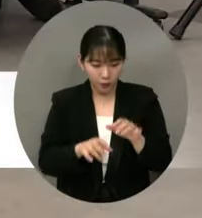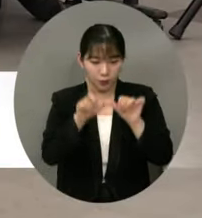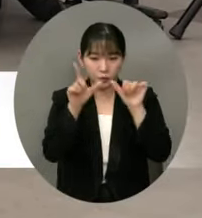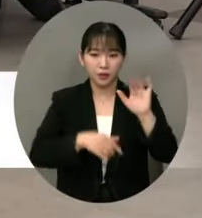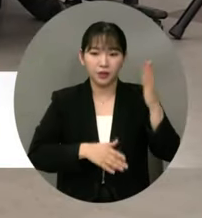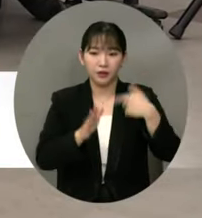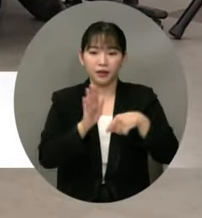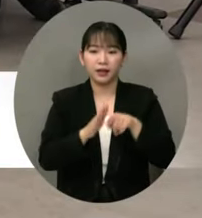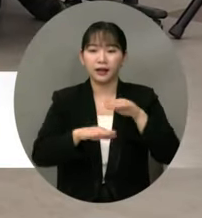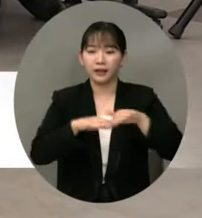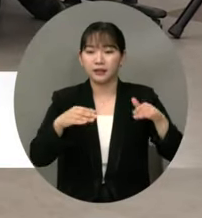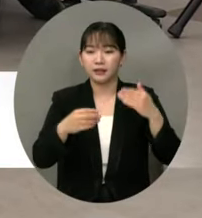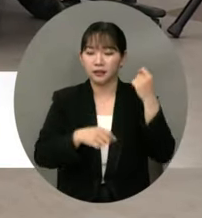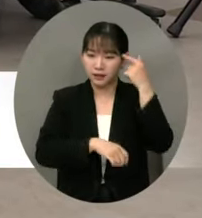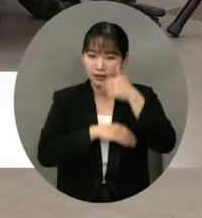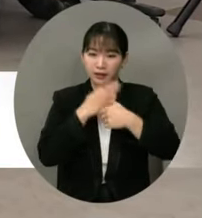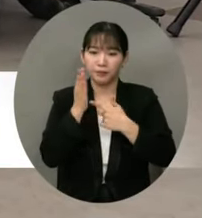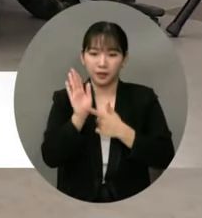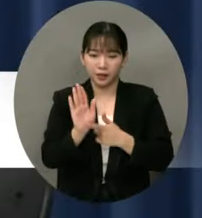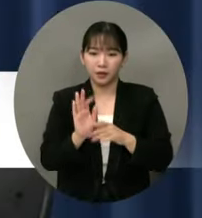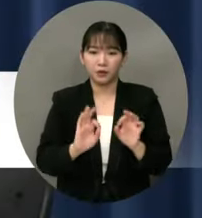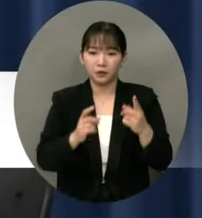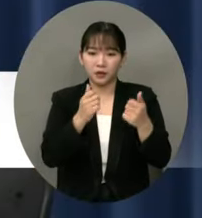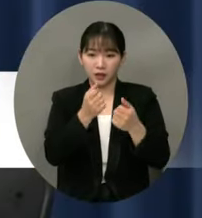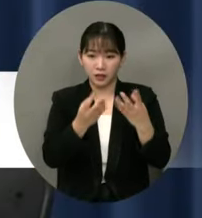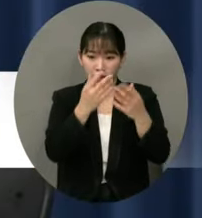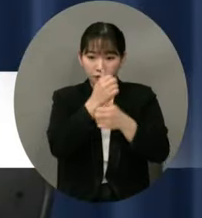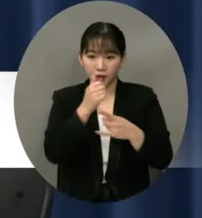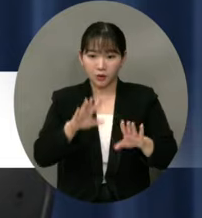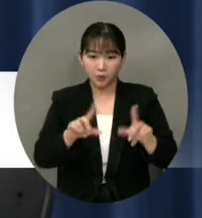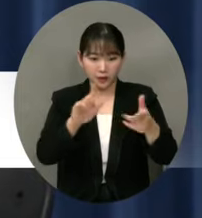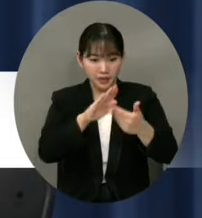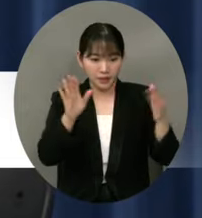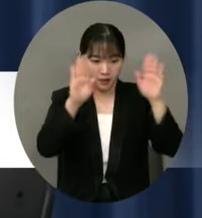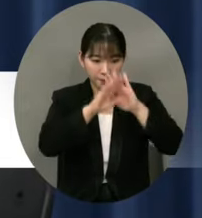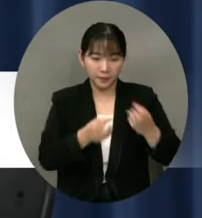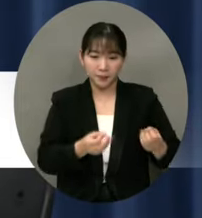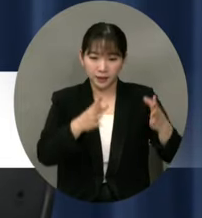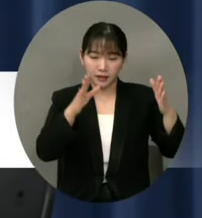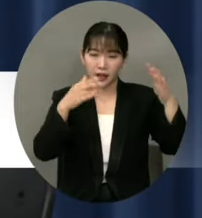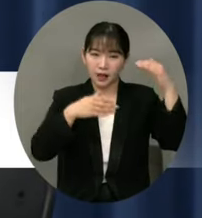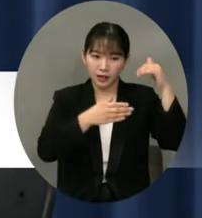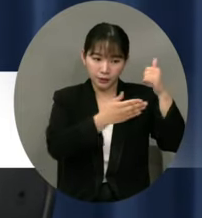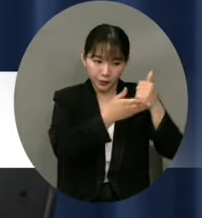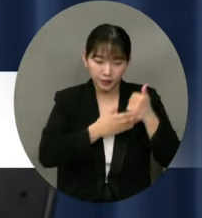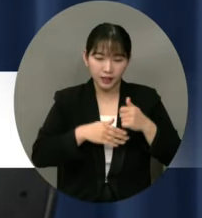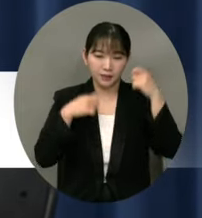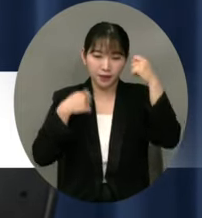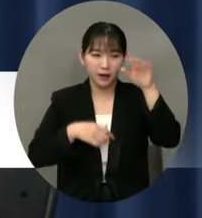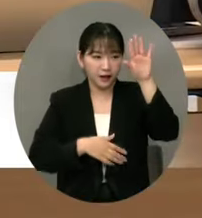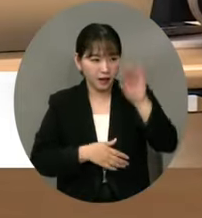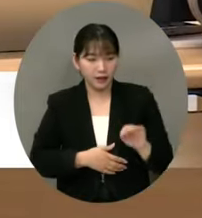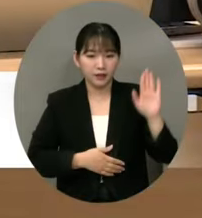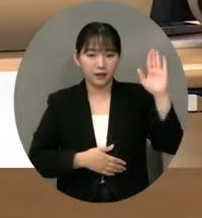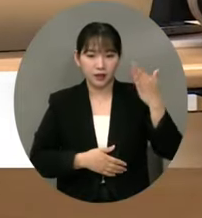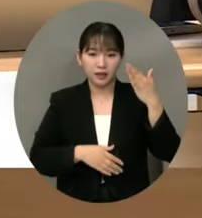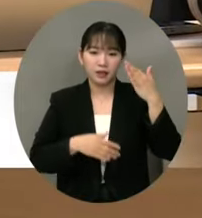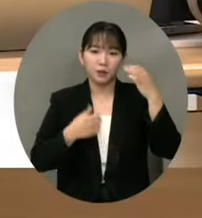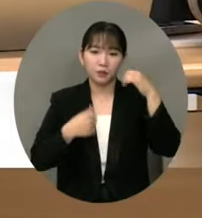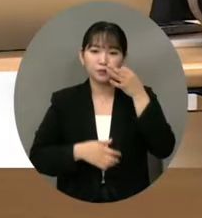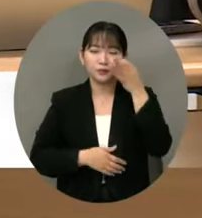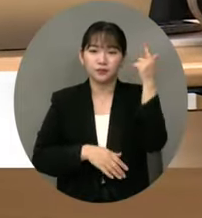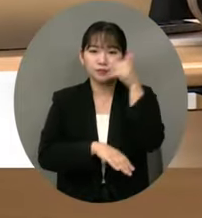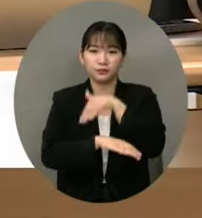나가겠다고 말했습니다. 그러면서 행사위는 올해 전야제는 관객과 배우가 하나 되는 몰입형 공연을 선보일